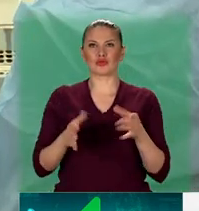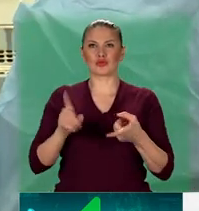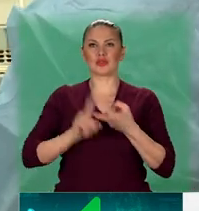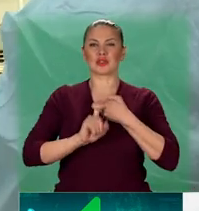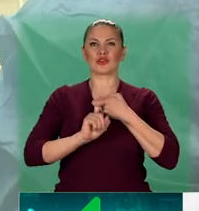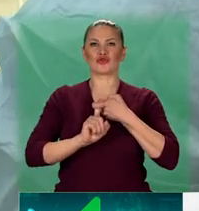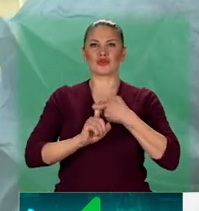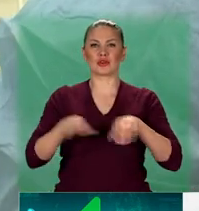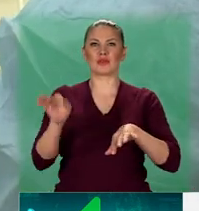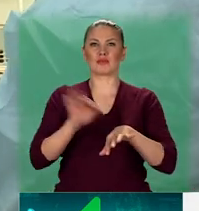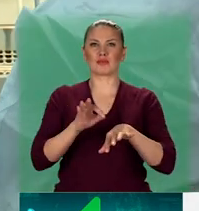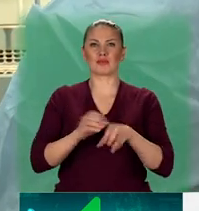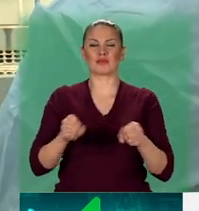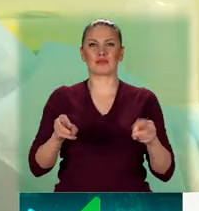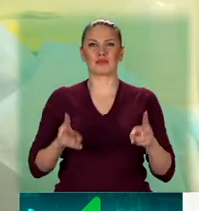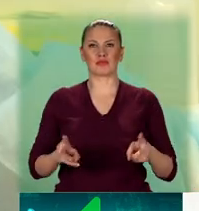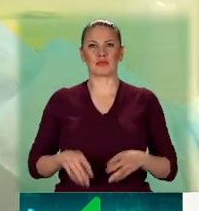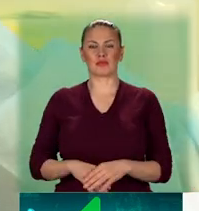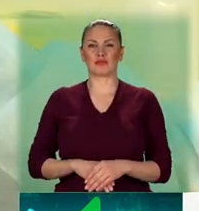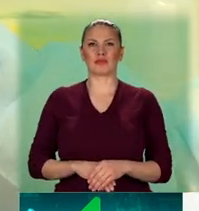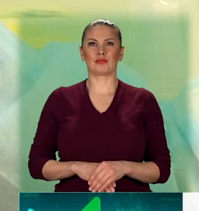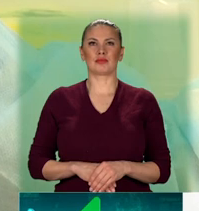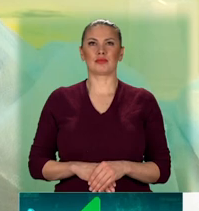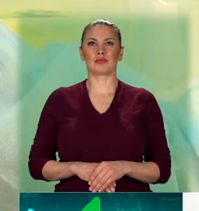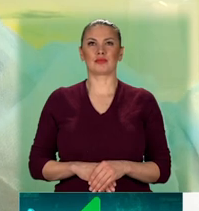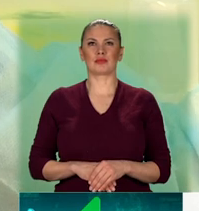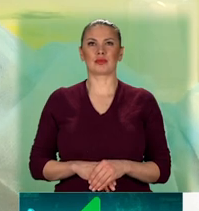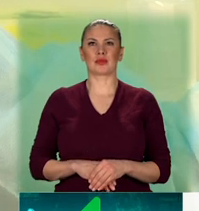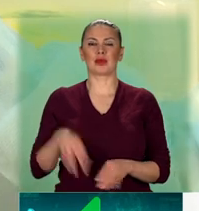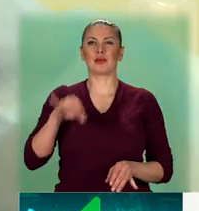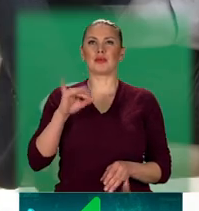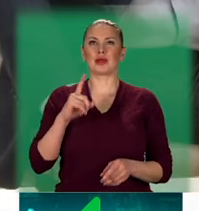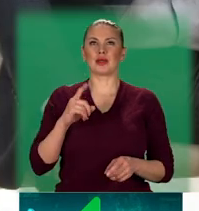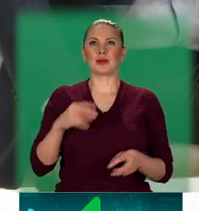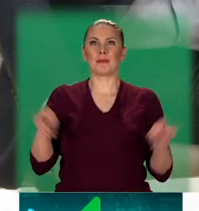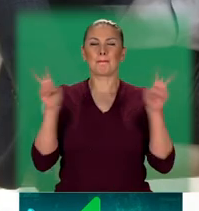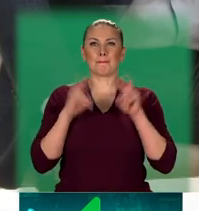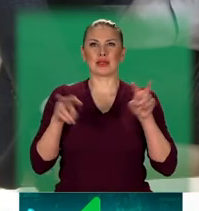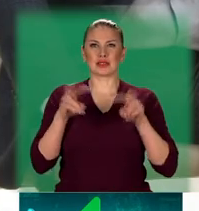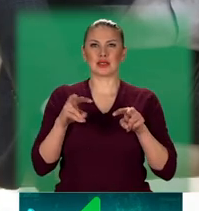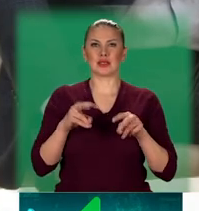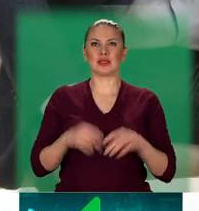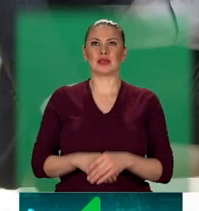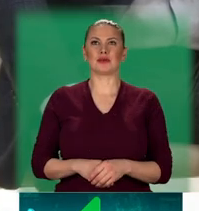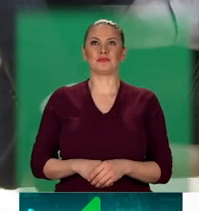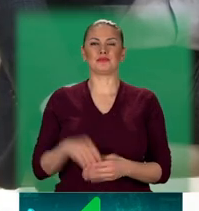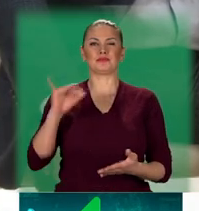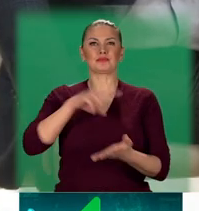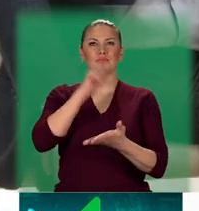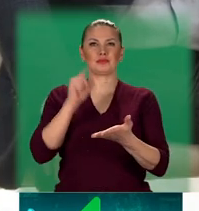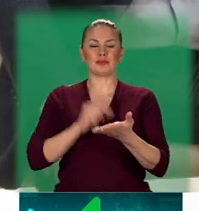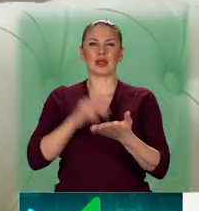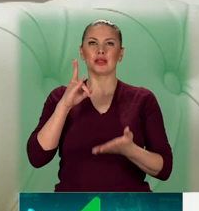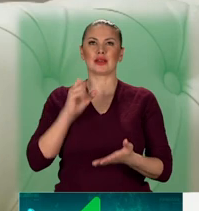Региональный Минздрав поставил точку в вопросе диагностического обследования. При подозрении на вирус необходимо пройти компьютерную томографию легких. К такому